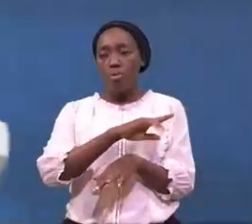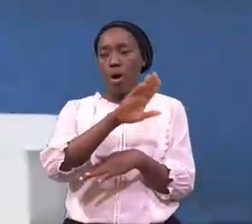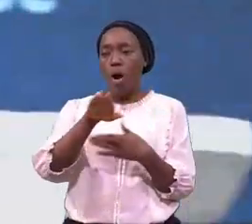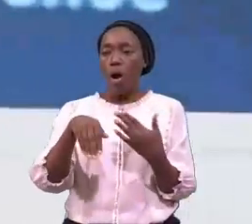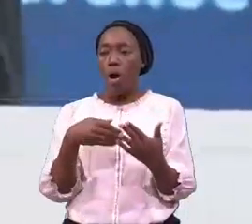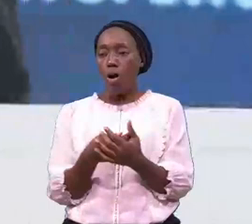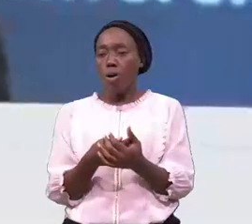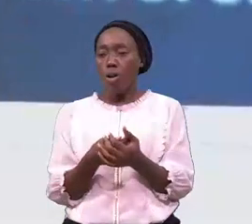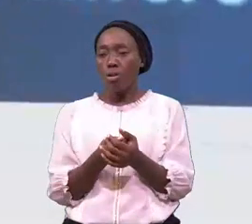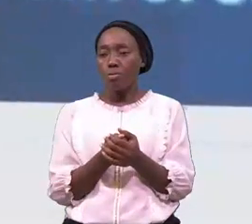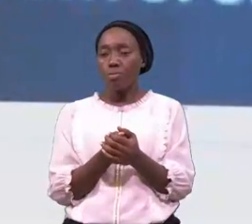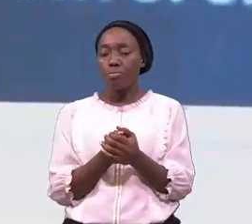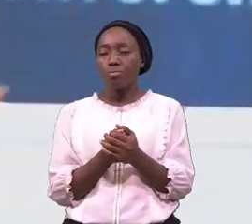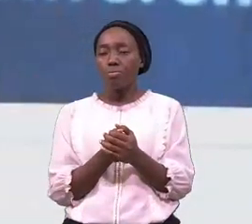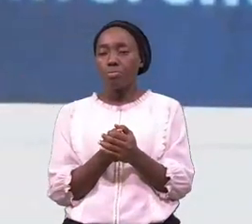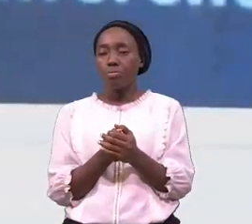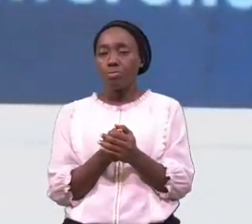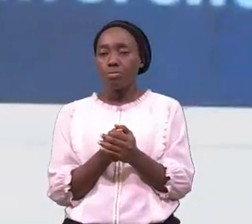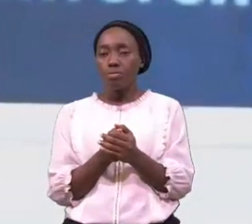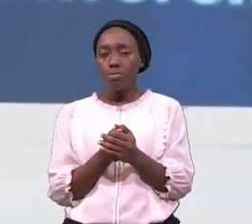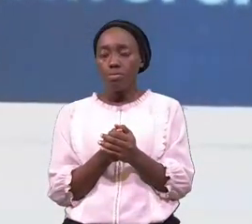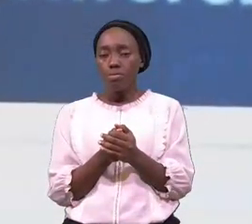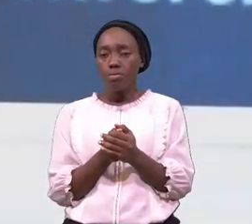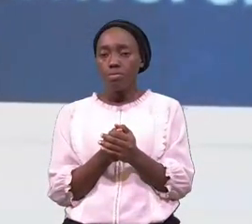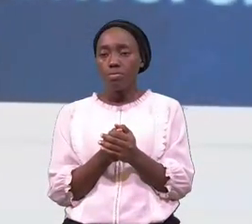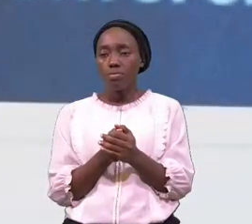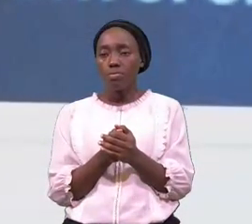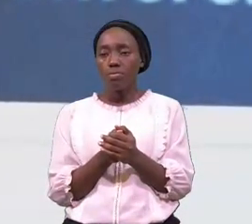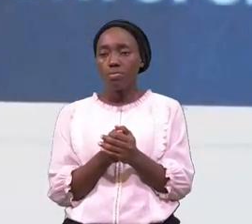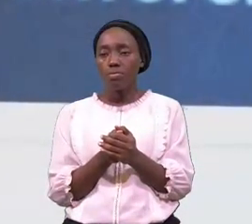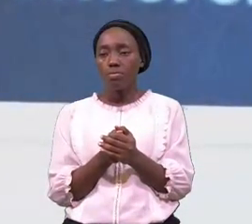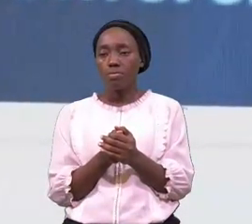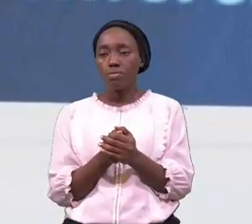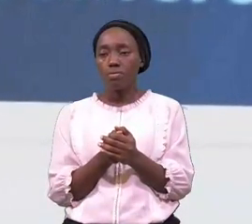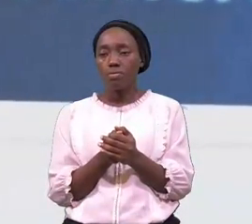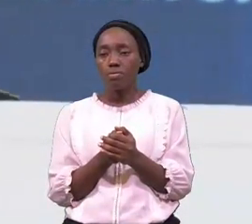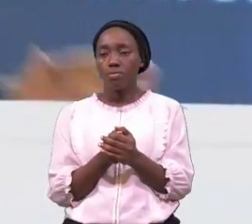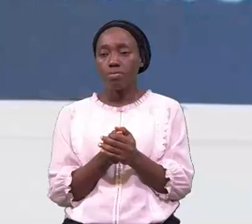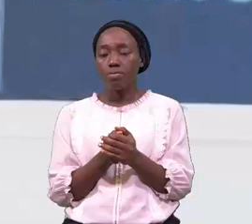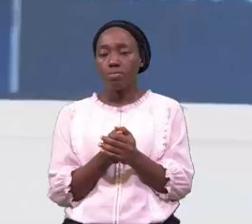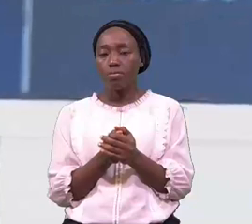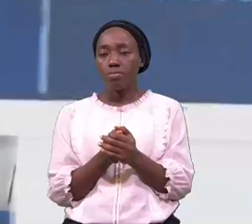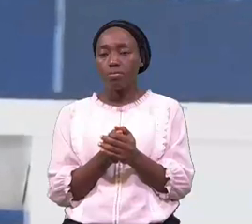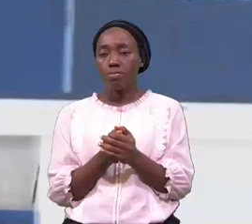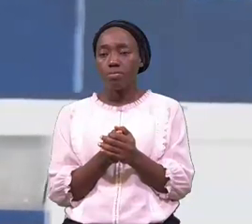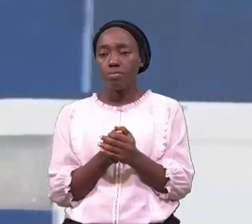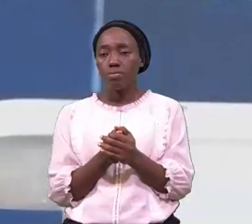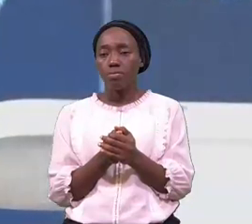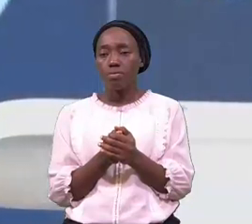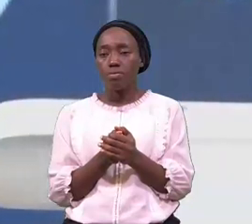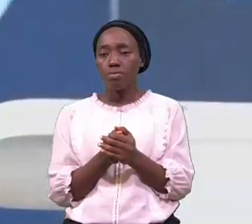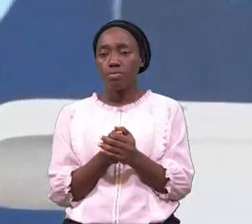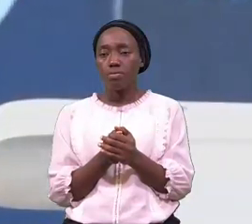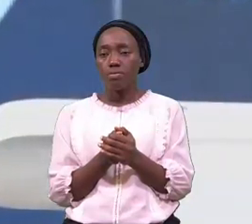Les apôtres rendaient avec beaucoup de force témoignage de la résurrection du Seigneur Jésus et une grande grâce reposait sur eux tous.